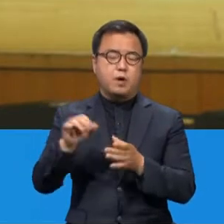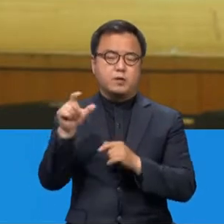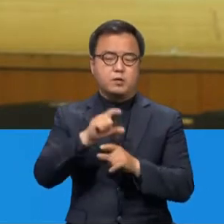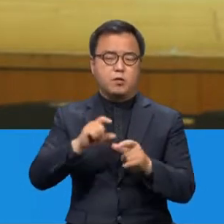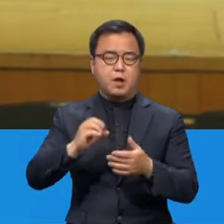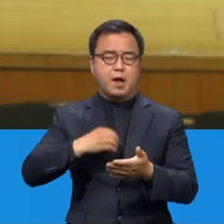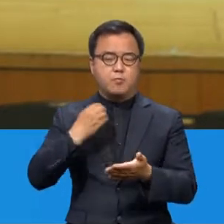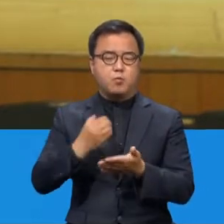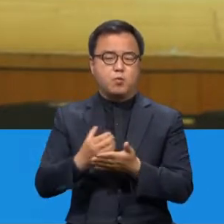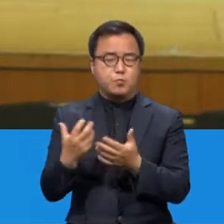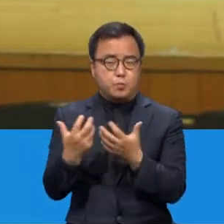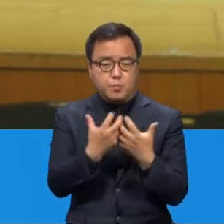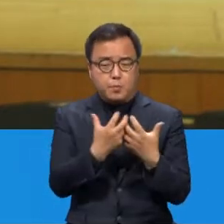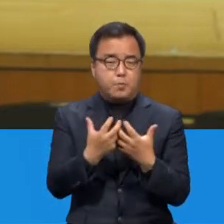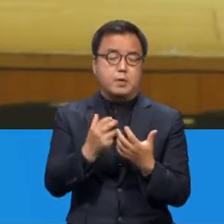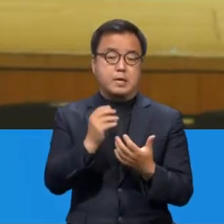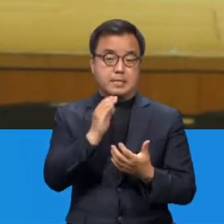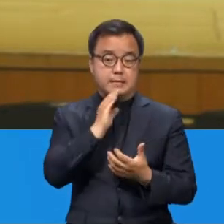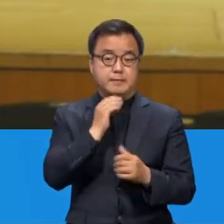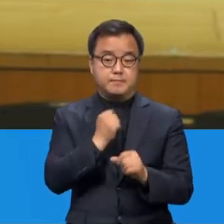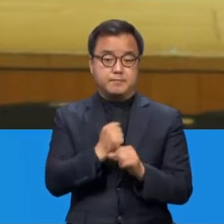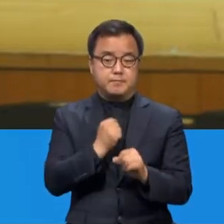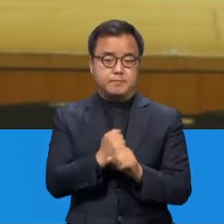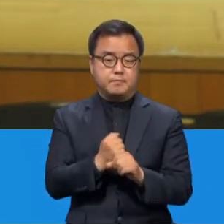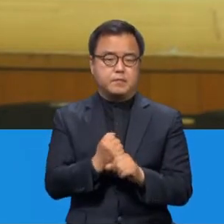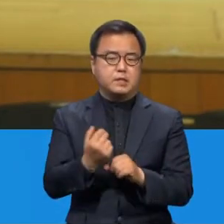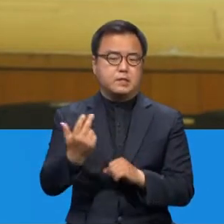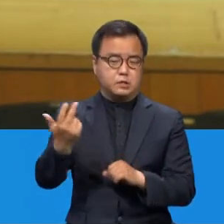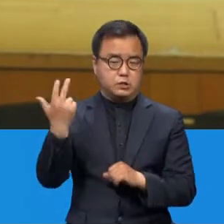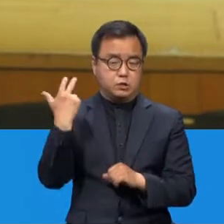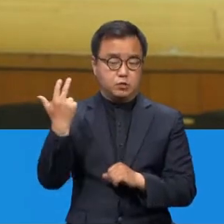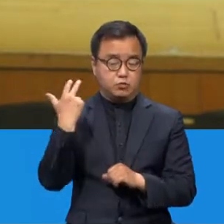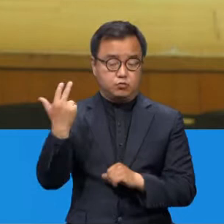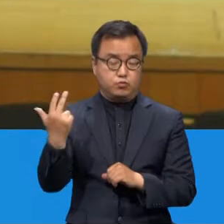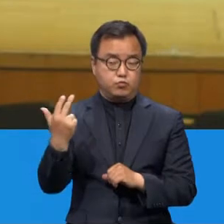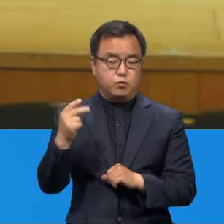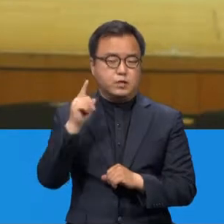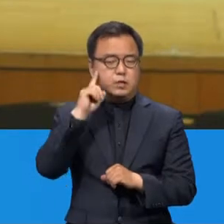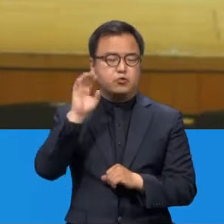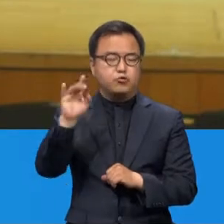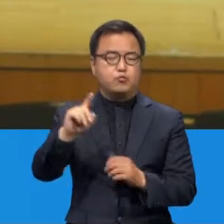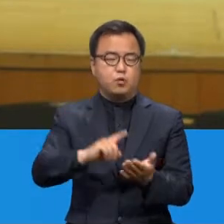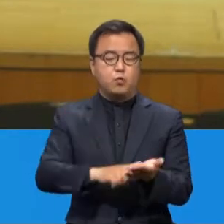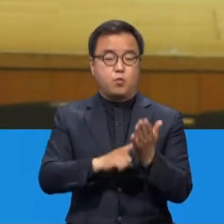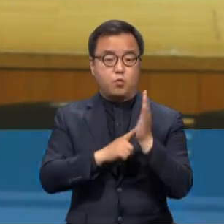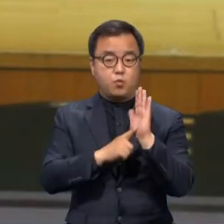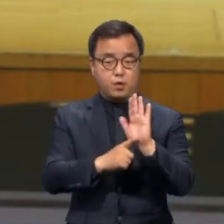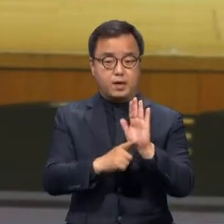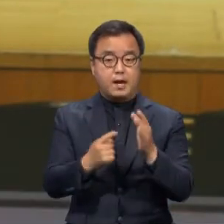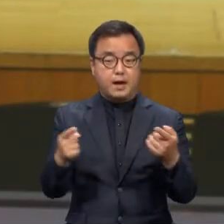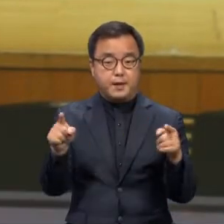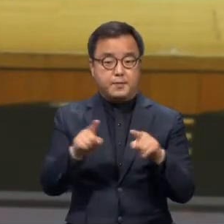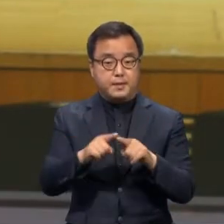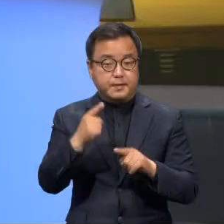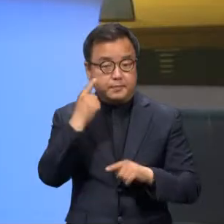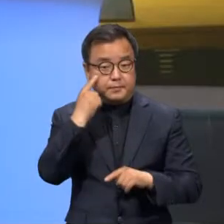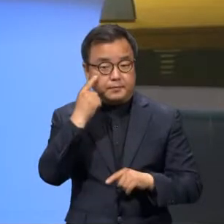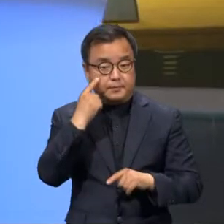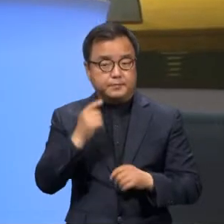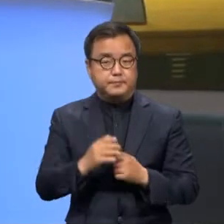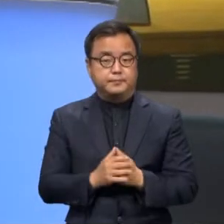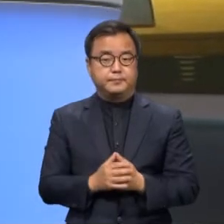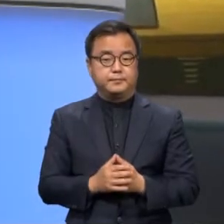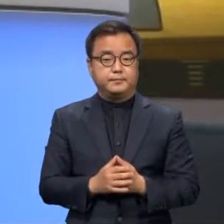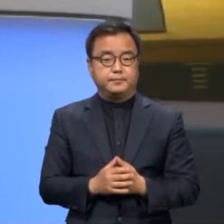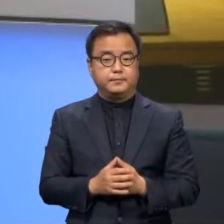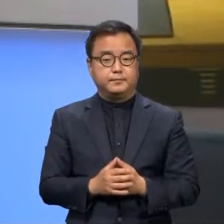풍성해졌는데요. 지난주에 열렸던 엔니오 모리꼬네 추모 공연을 바이올리니스트 이수민 씨와 함께 돌아보겠습니다. 어서 오세요.